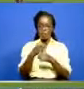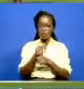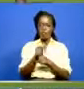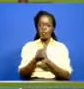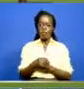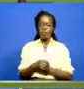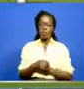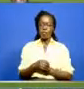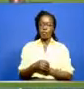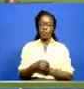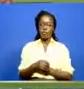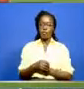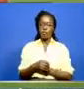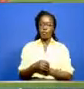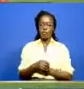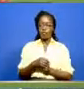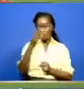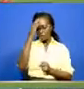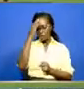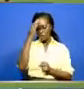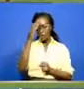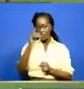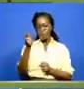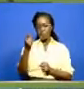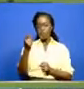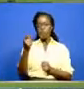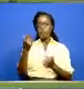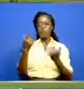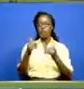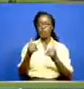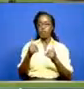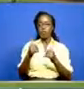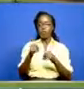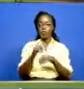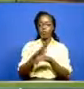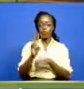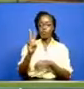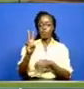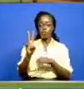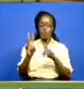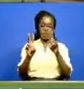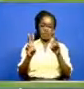had already played Kenya on Monday, losing 2-1 at the Nyayo National Stadium.